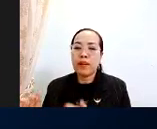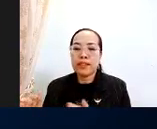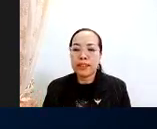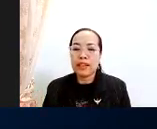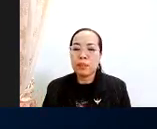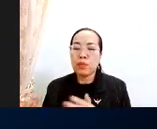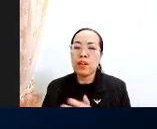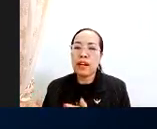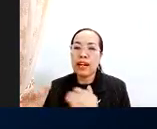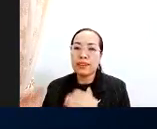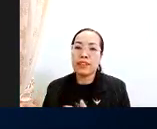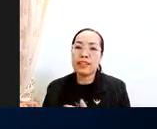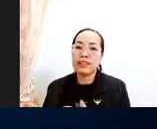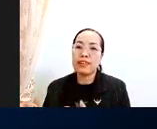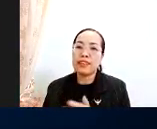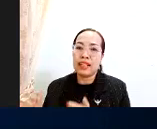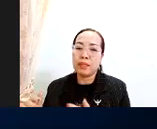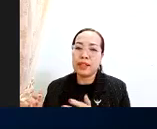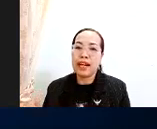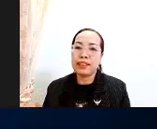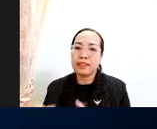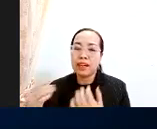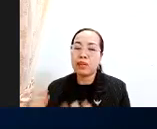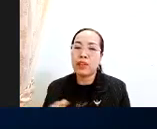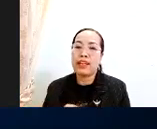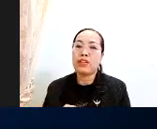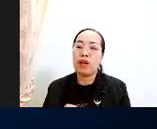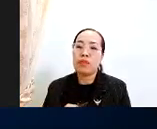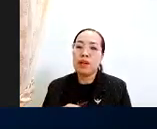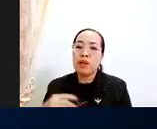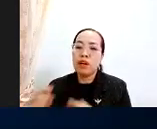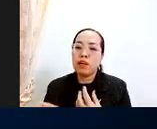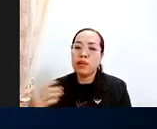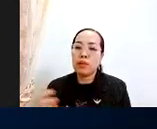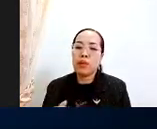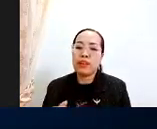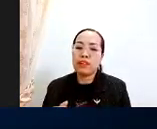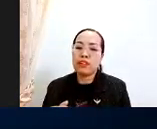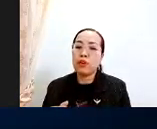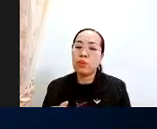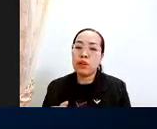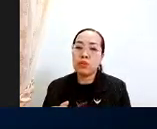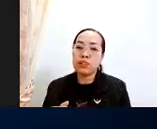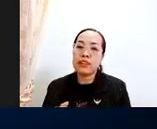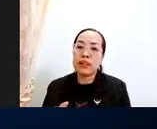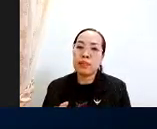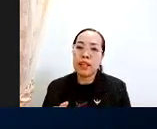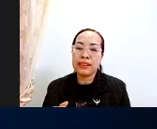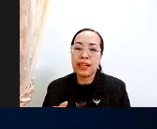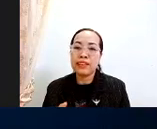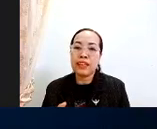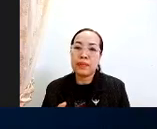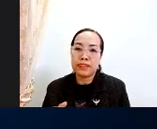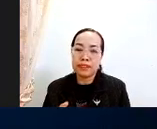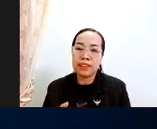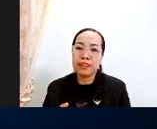chạy bàn tê bùa ạ cả tệ nâng tì xa bản đàn đã xa khuôn ánh lọc miên bảo vật cho bảo lộ nâng tì xa bản đàn